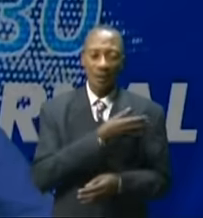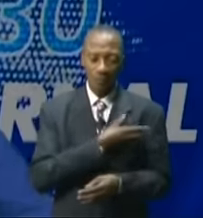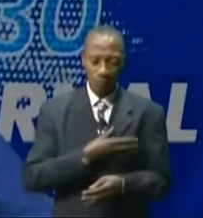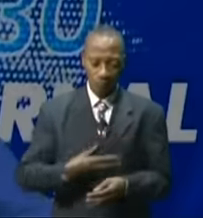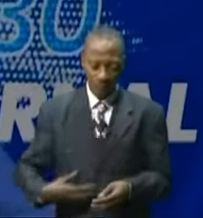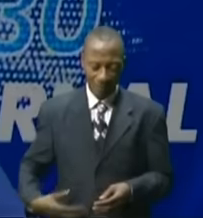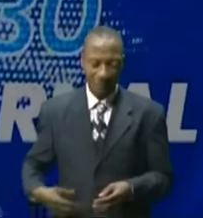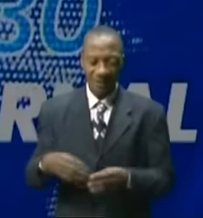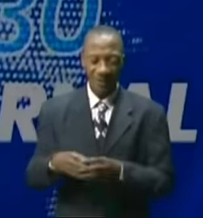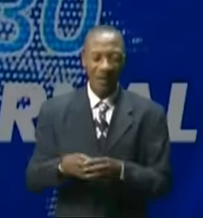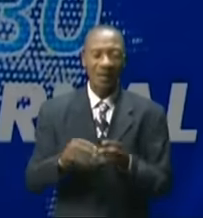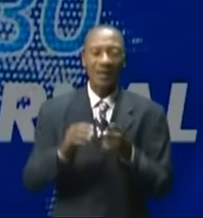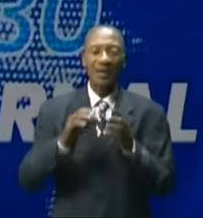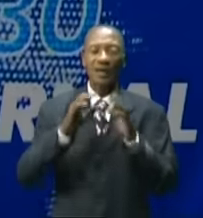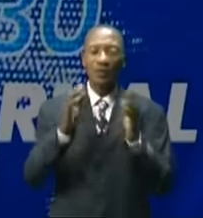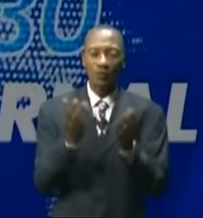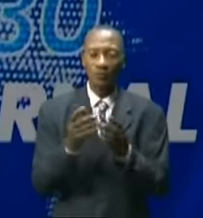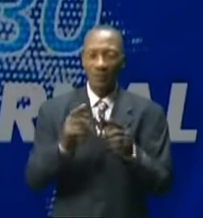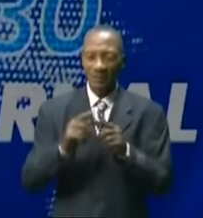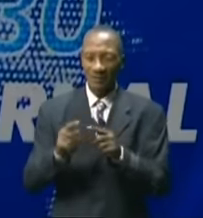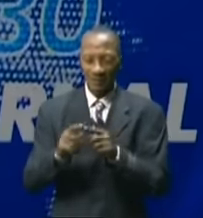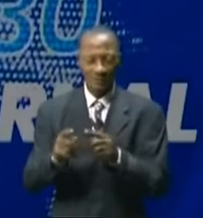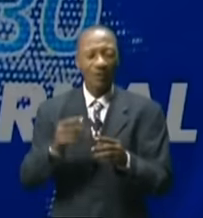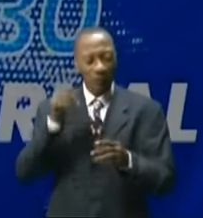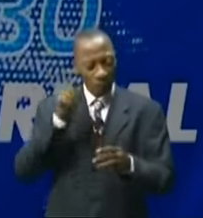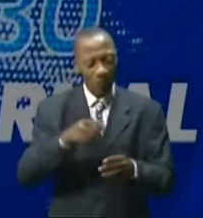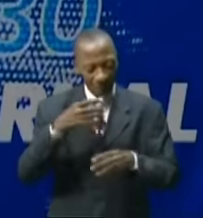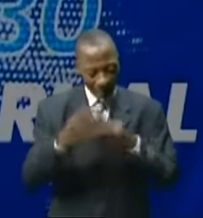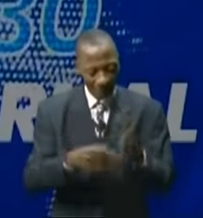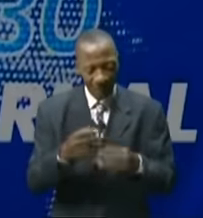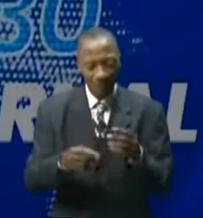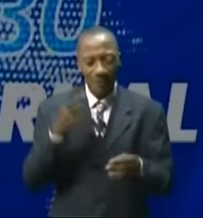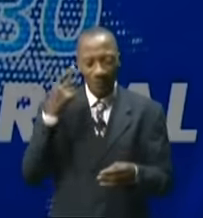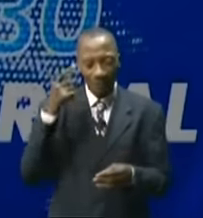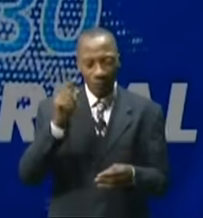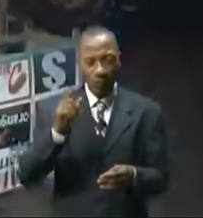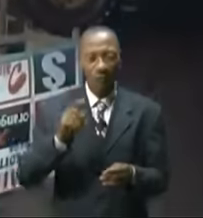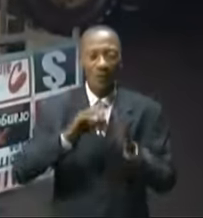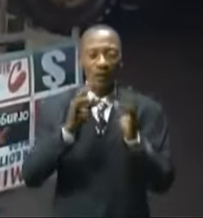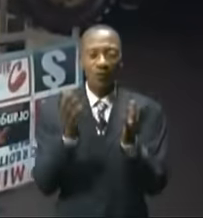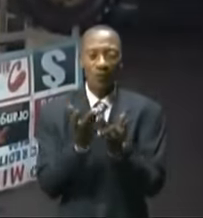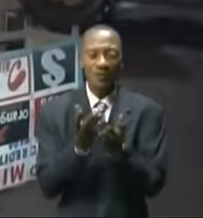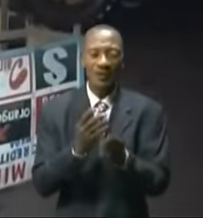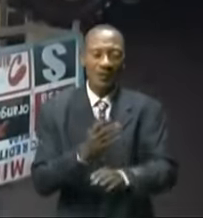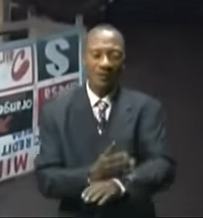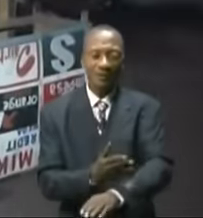de salubrité pour assainir sa municipalité. Alain Bikaï était dans sa suite.